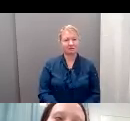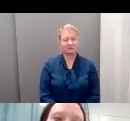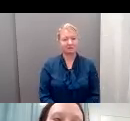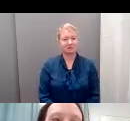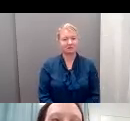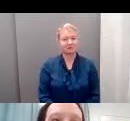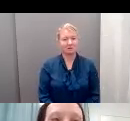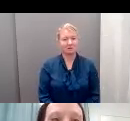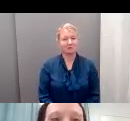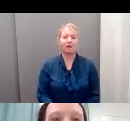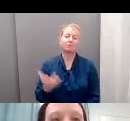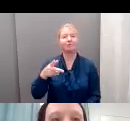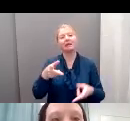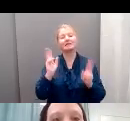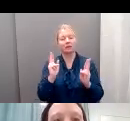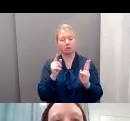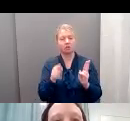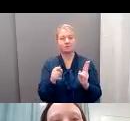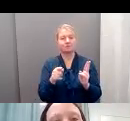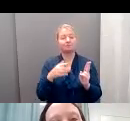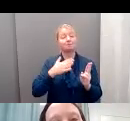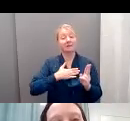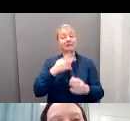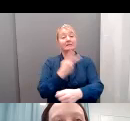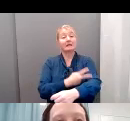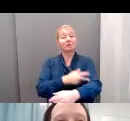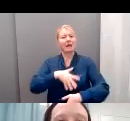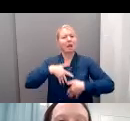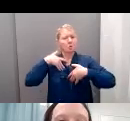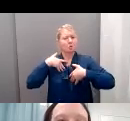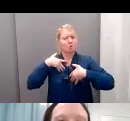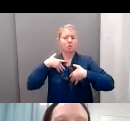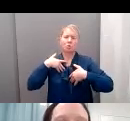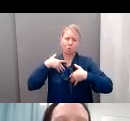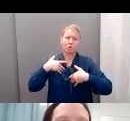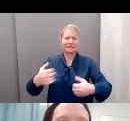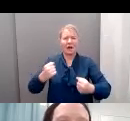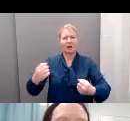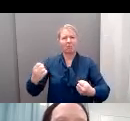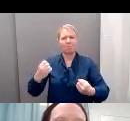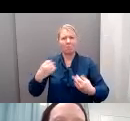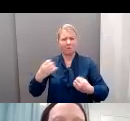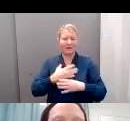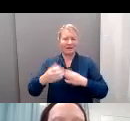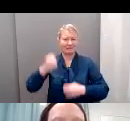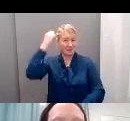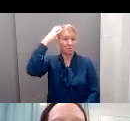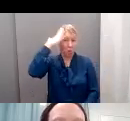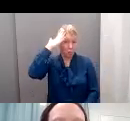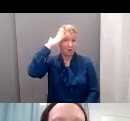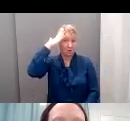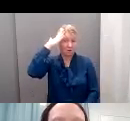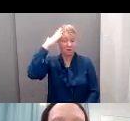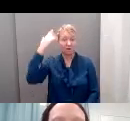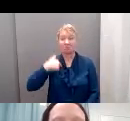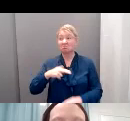ja, ett citat här då. Min sexuella lust är kraftigt påverkad av stroken. Att ha minskad